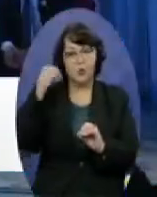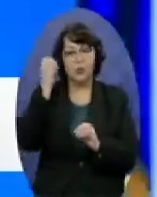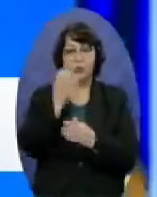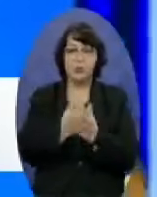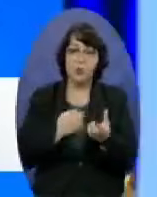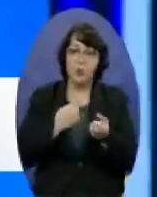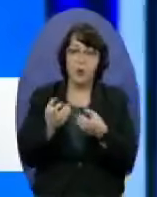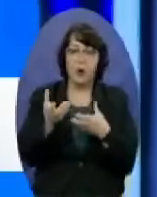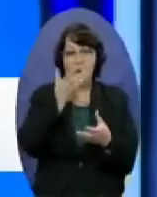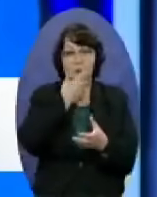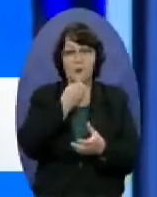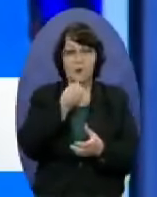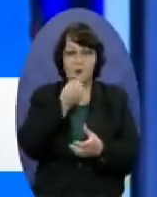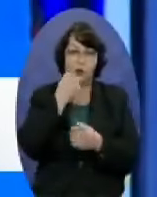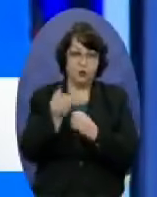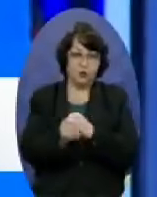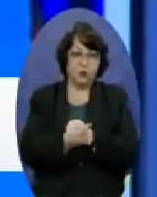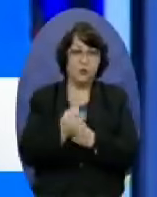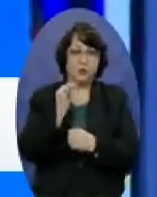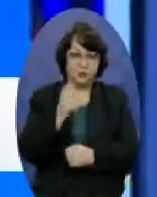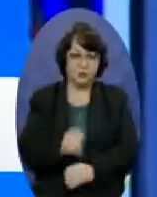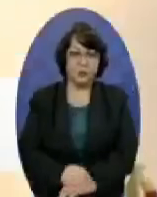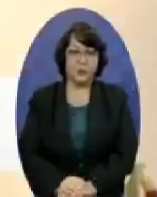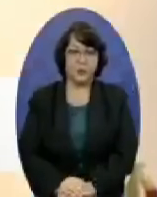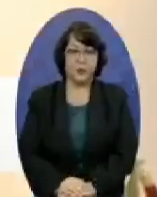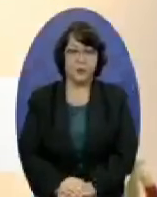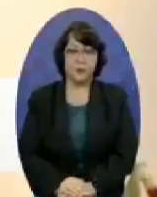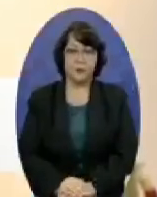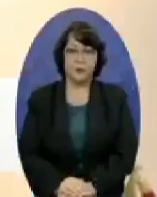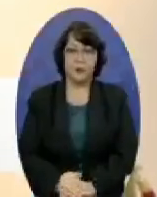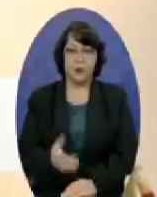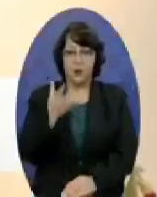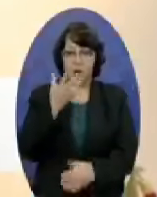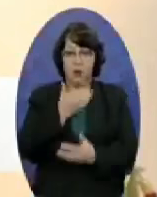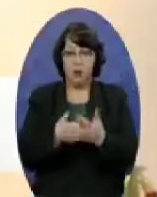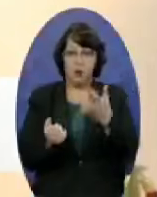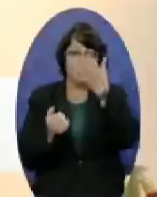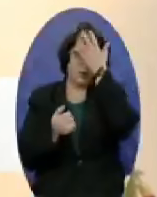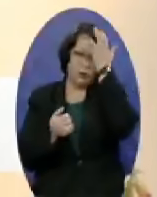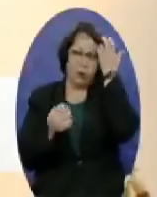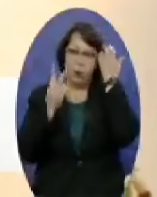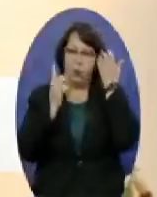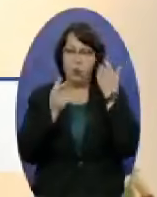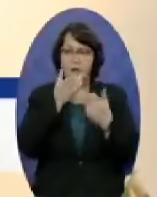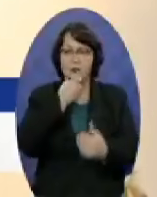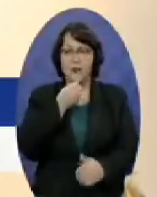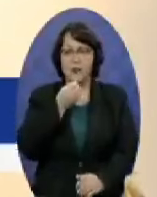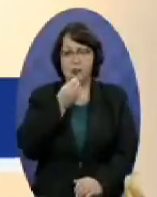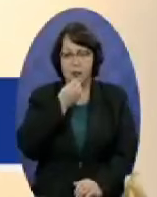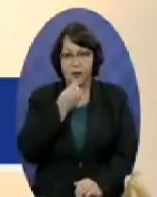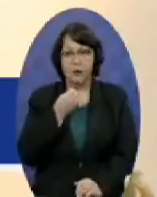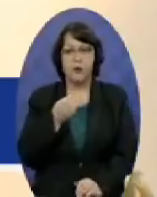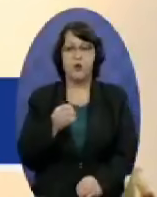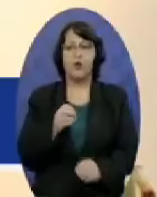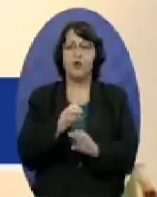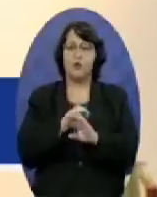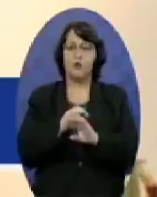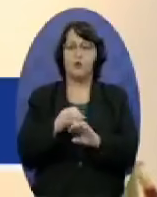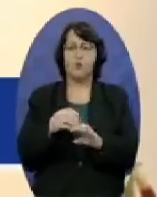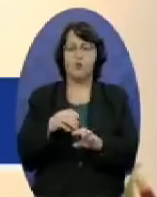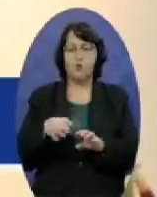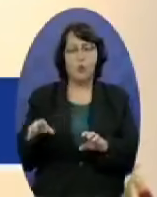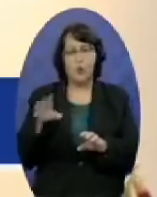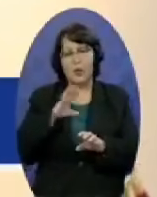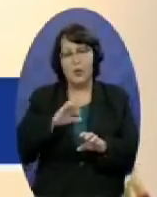хуваалцах зэрэг энэ жилийн хувьд онцлог ихтэй байсан юм. За олон арван одоо үгийн үндэснүүд бүхий цаг үеийн туршид бол одоо